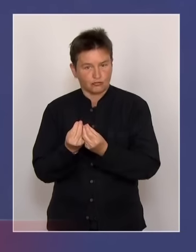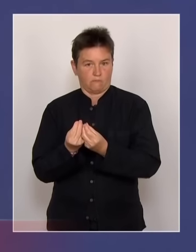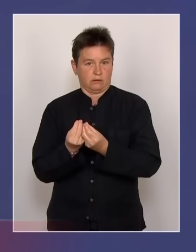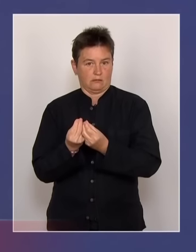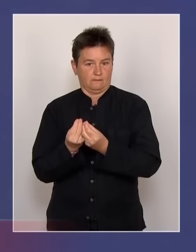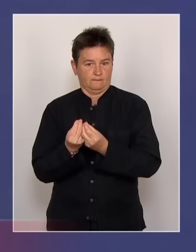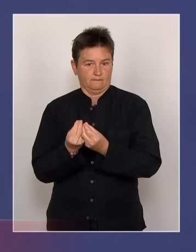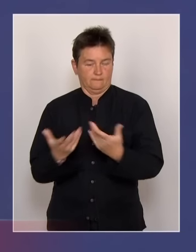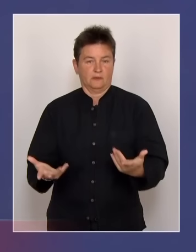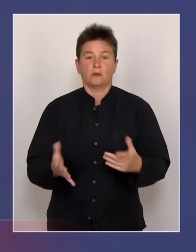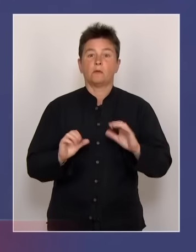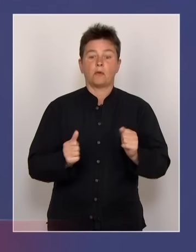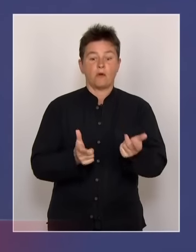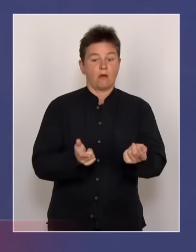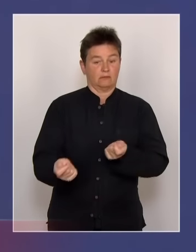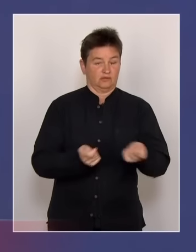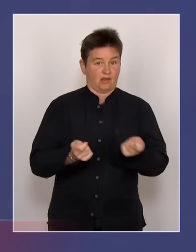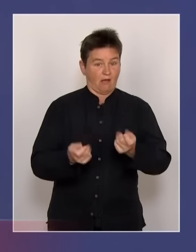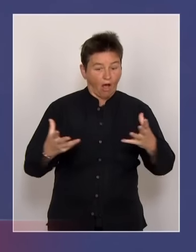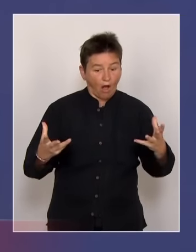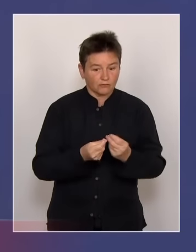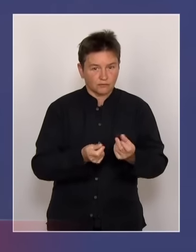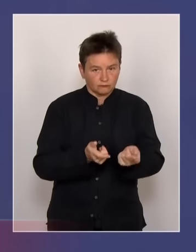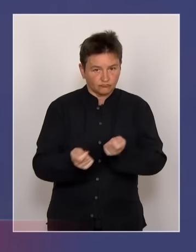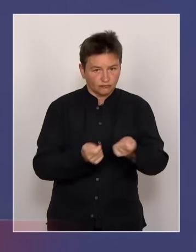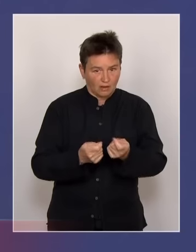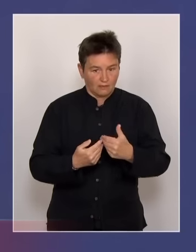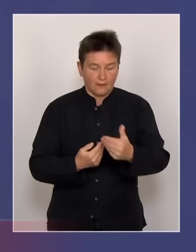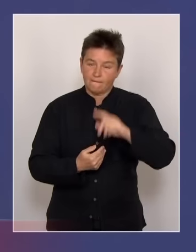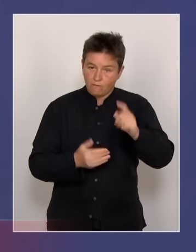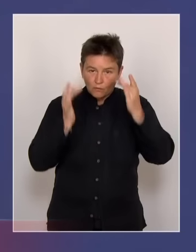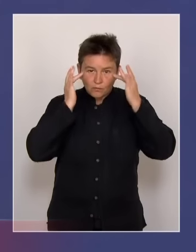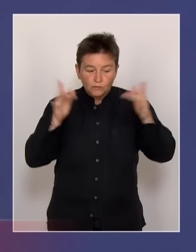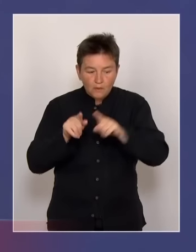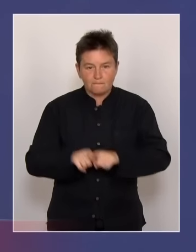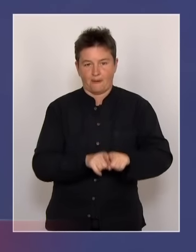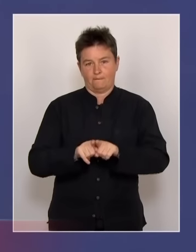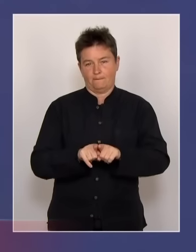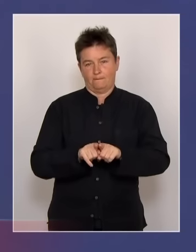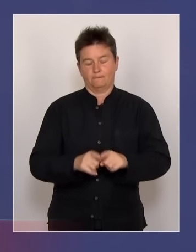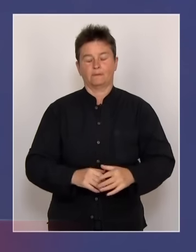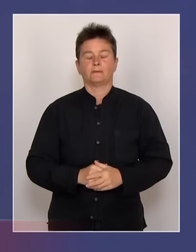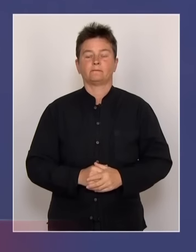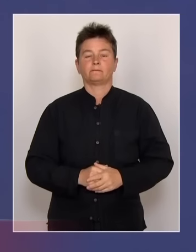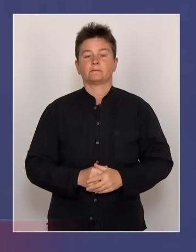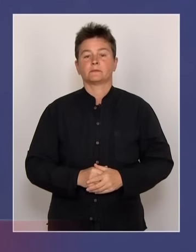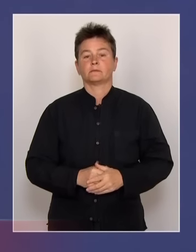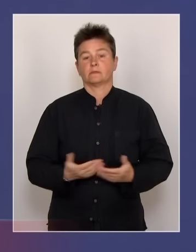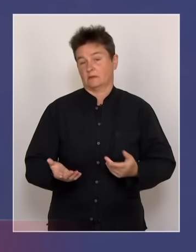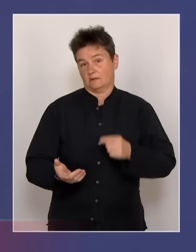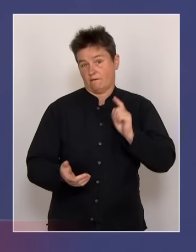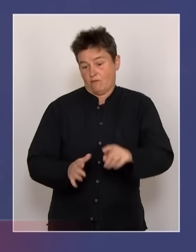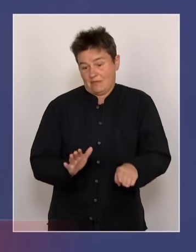Cette capacité à conduire des coalitions ensemble nécessite en effet une culture commune. ce qui passe par l